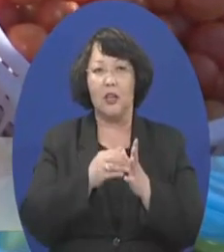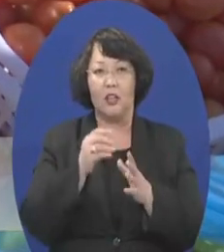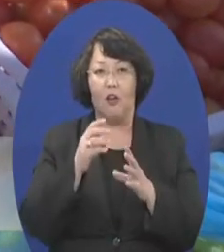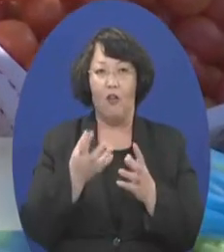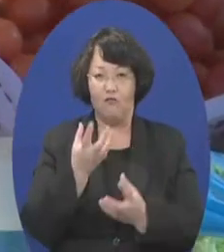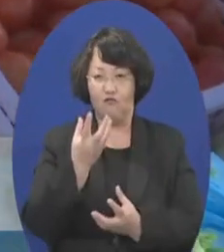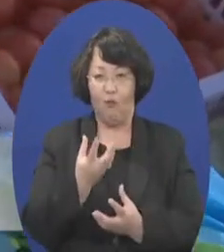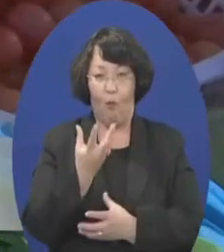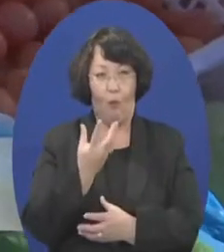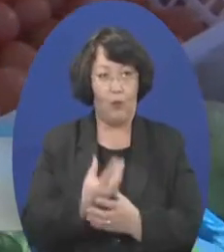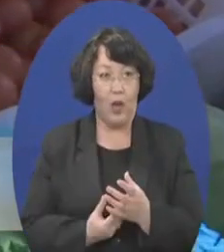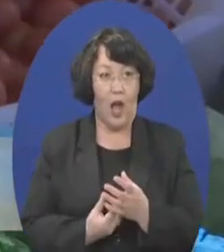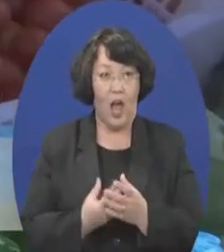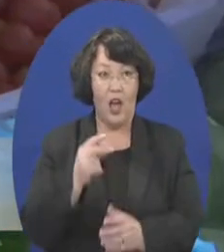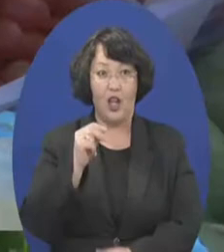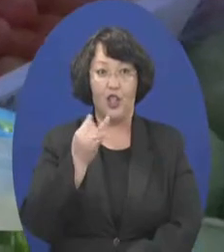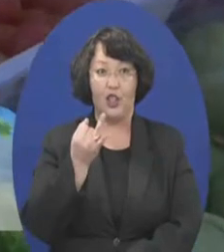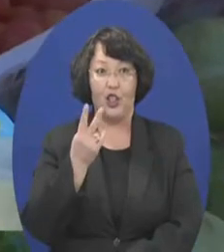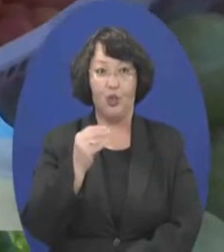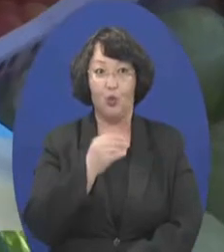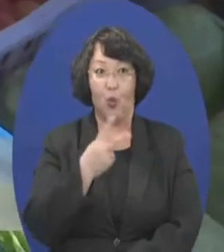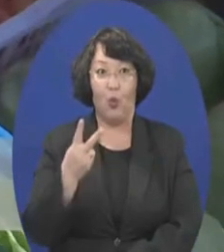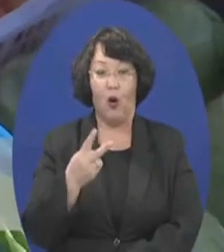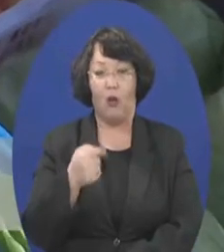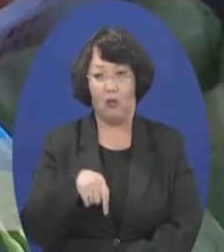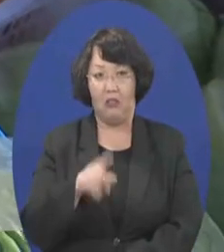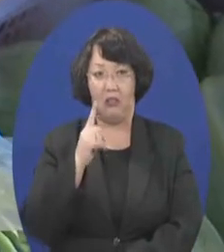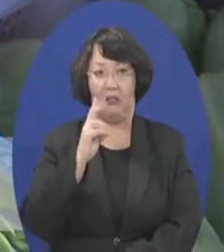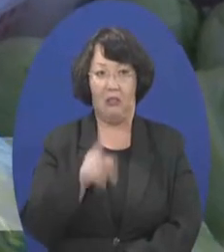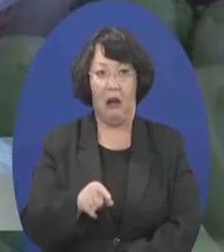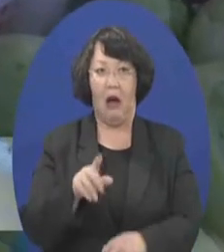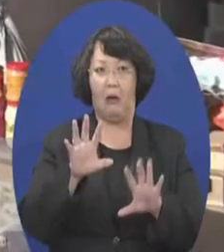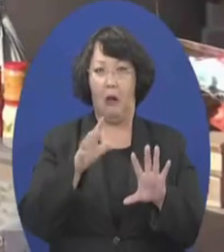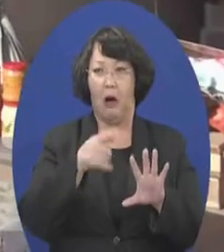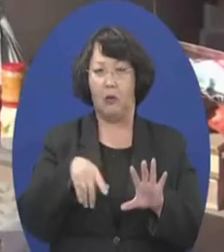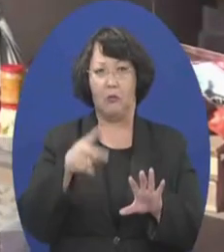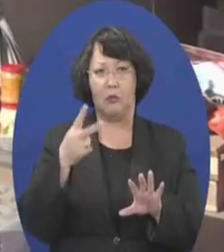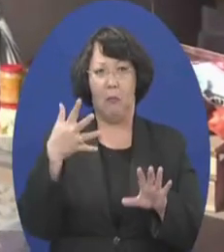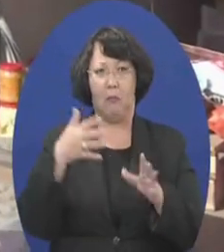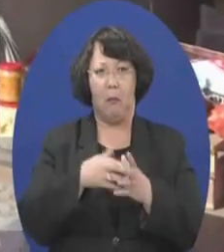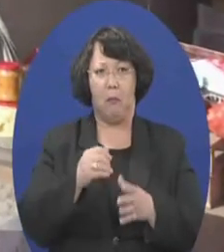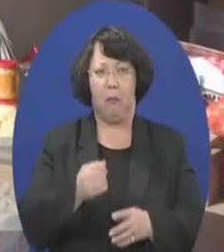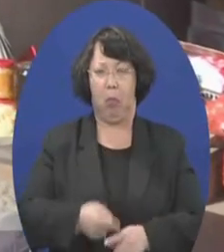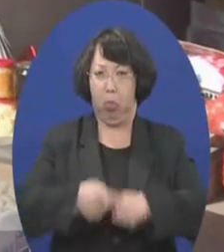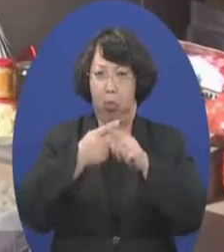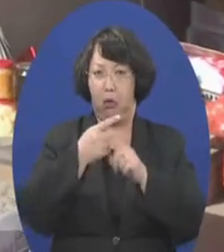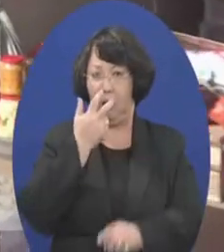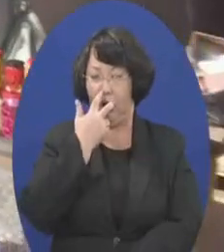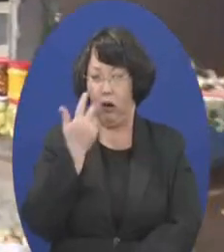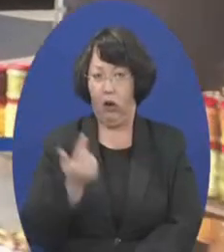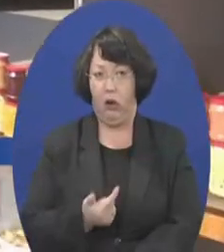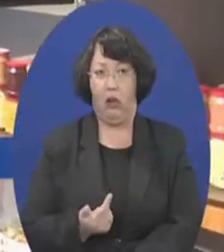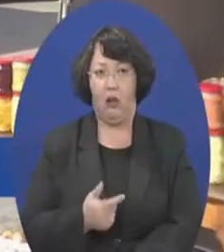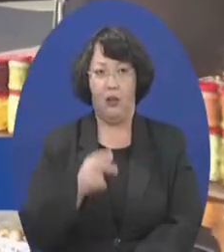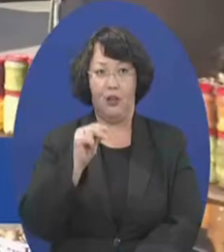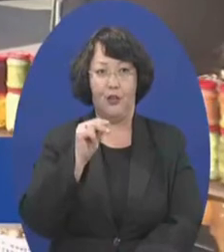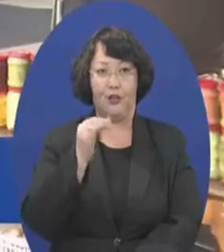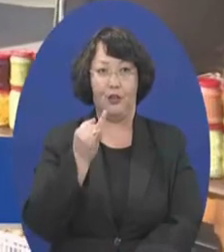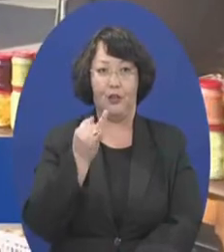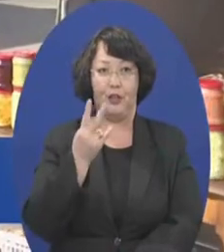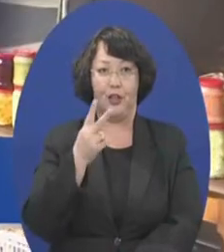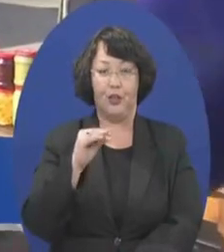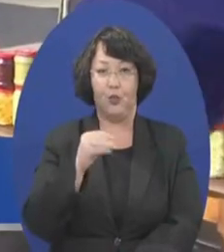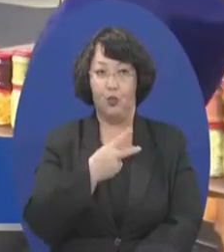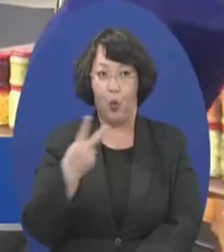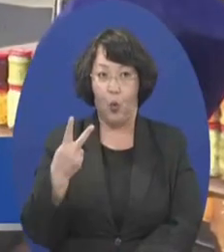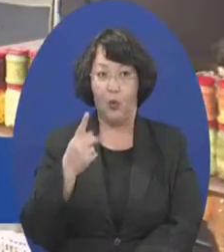чинжүү өнөөдөр килограмм нь 15-аас 25,000 болж өссөнийг иргэд ярьлаа. Үнэн ер нь өссөн байна дөө. Чинжүү 15,000